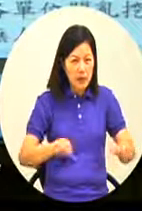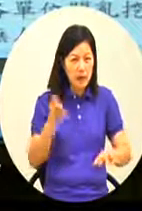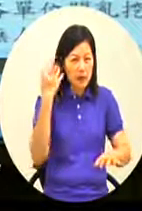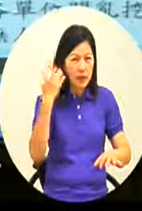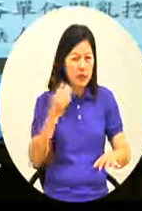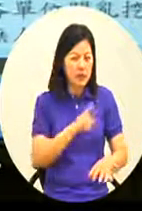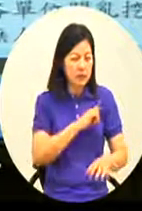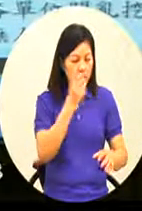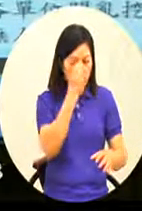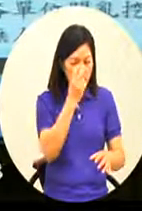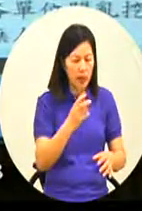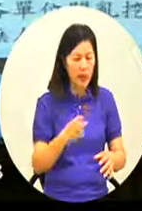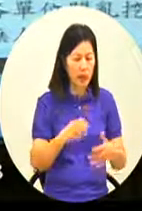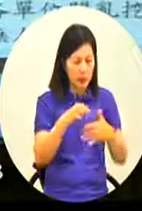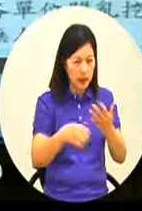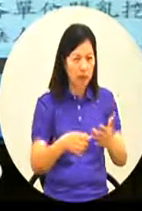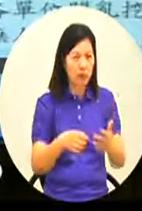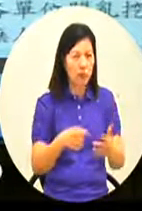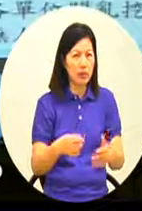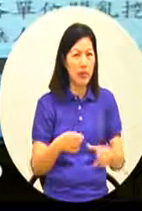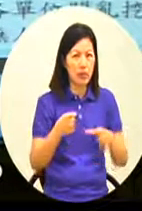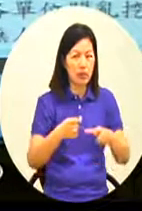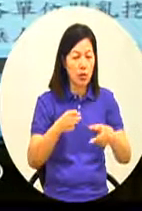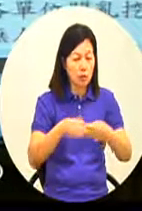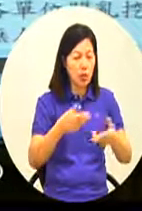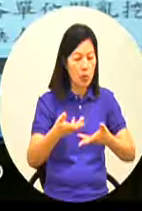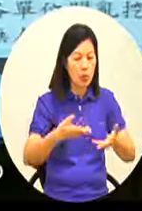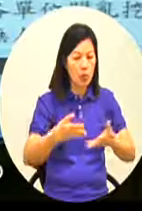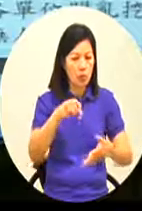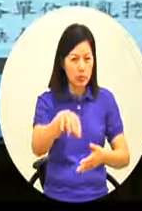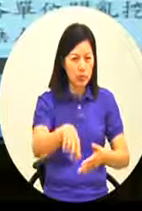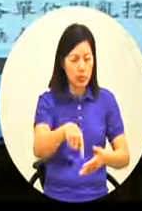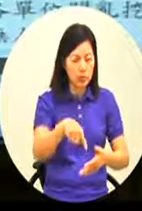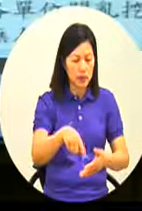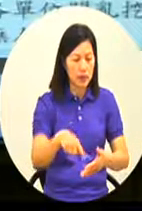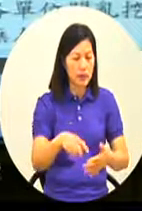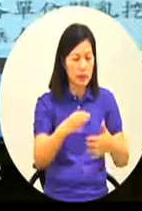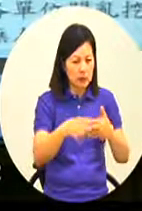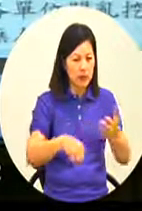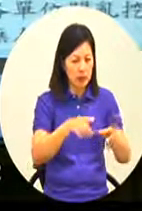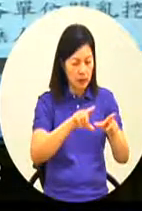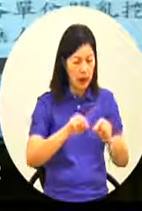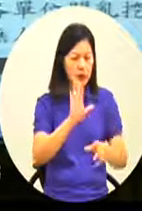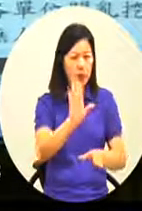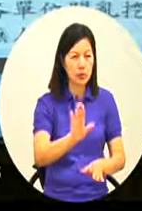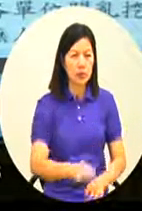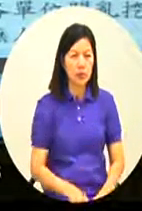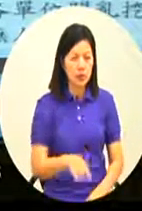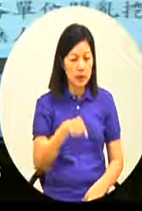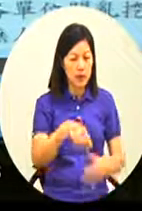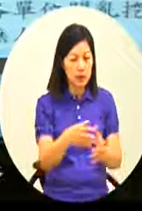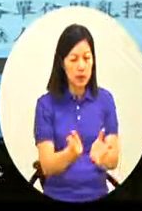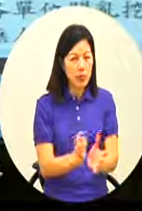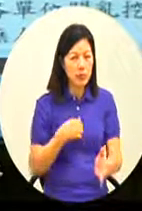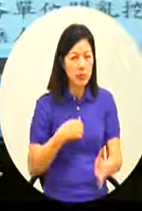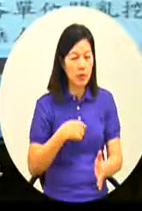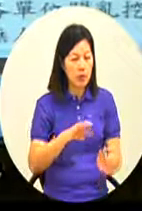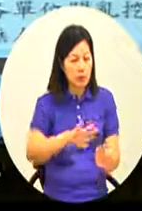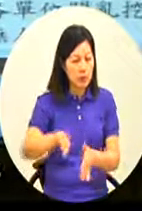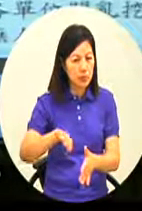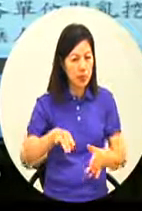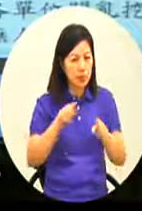公务局在使用的一个案子，那但是我们现在看到，就是在这个部分，我们除了就是说